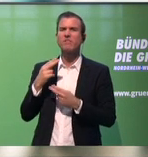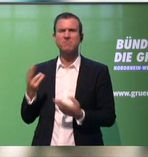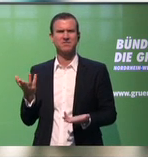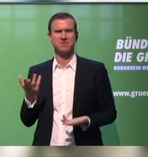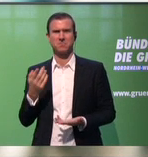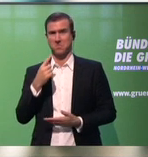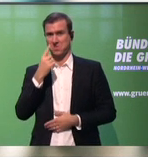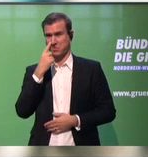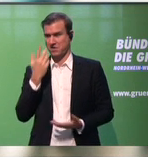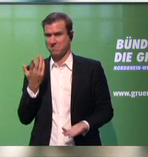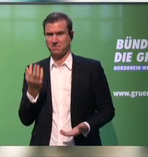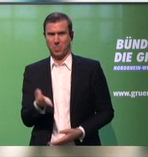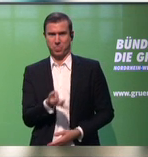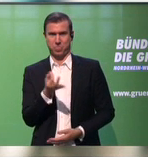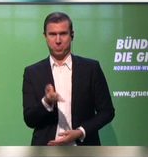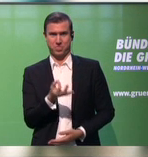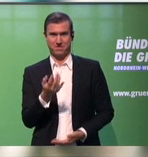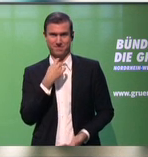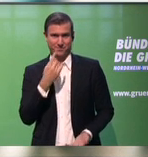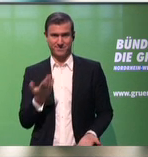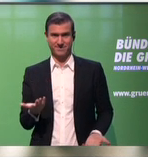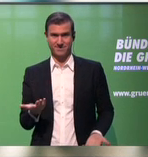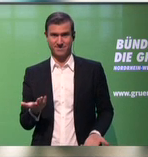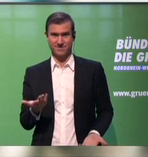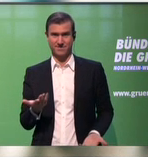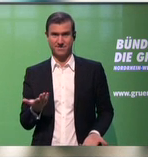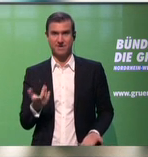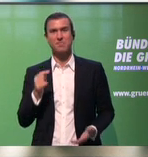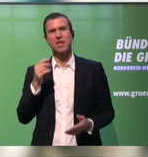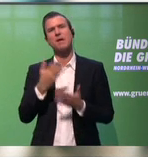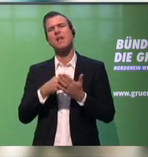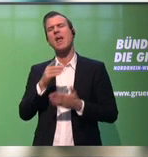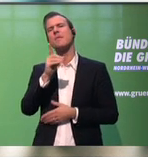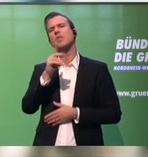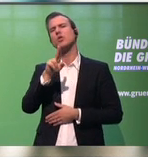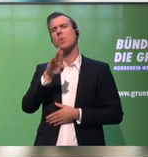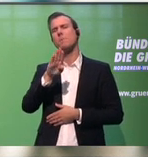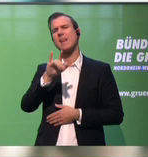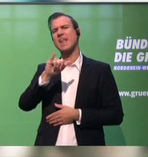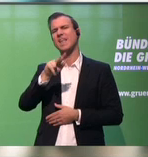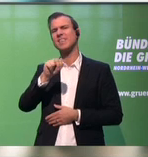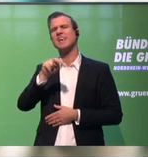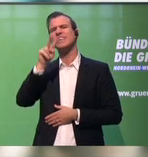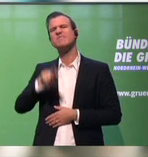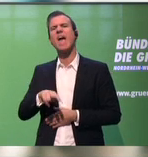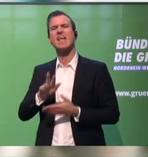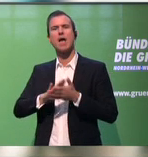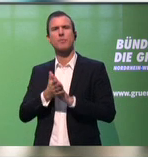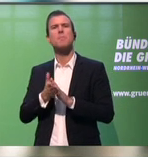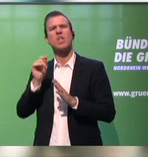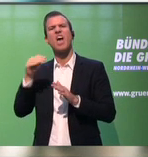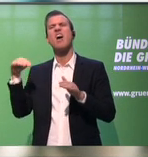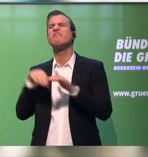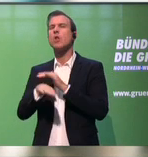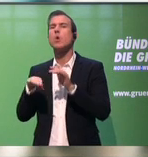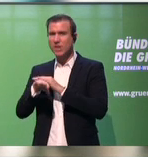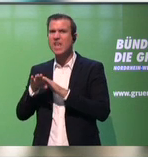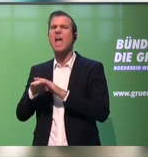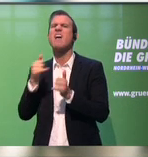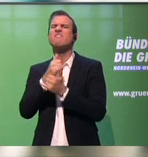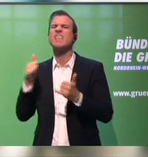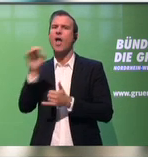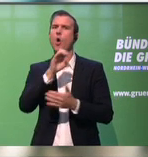sehr, sehr dürftig aus. Stichwort Dublin-II-Abkommen, also wie werden Flüchtlinge in der Europäischen Union